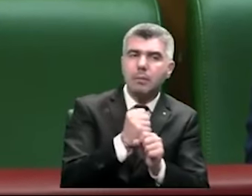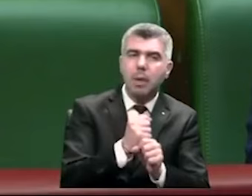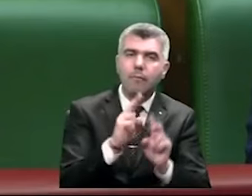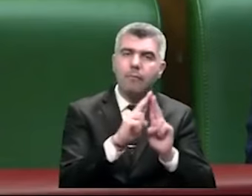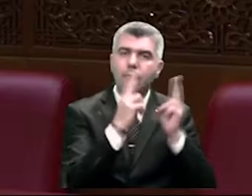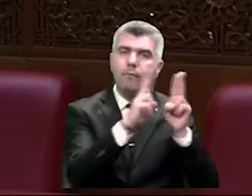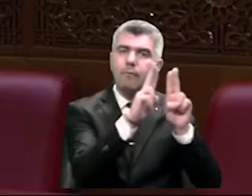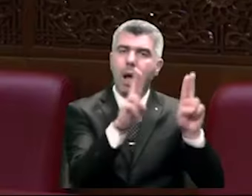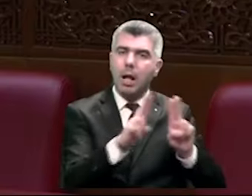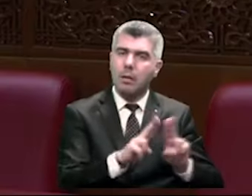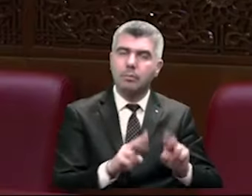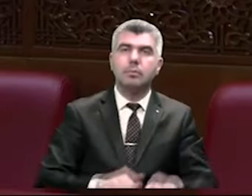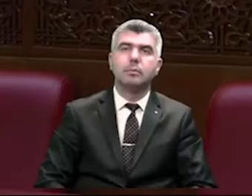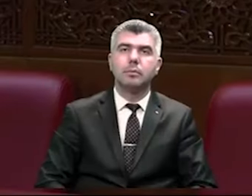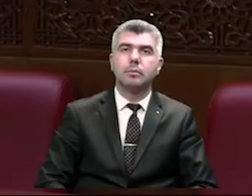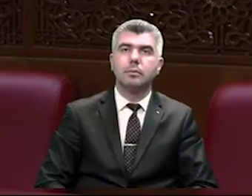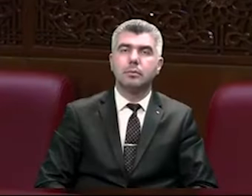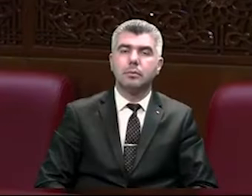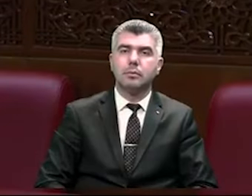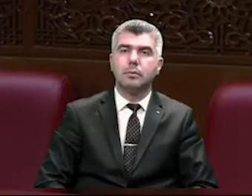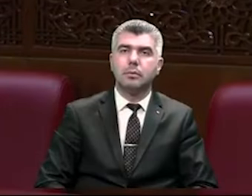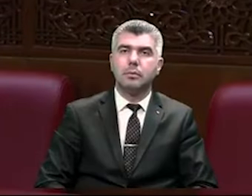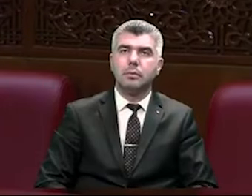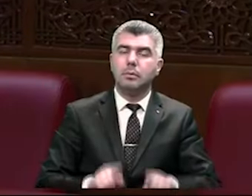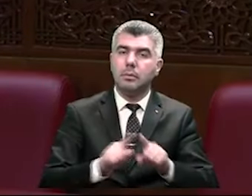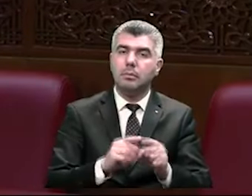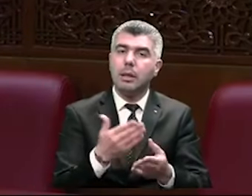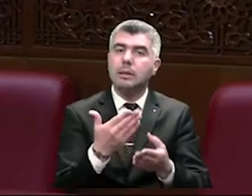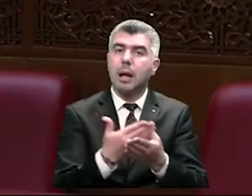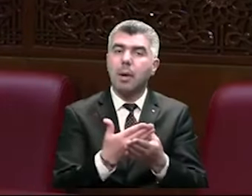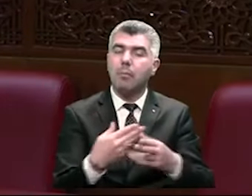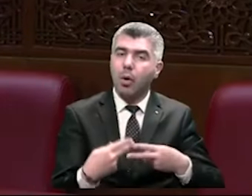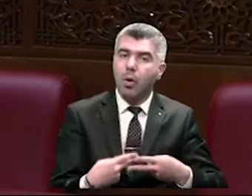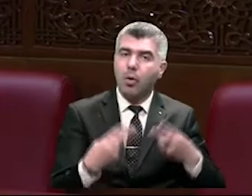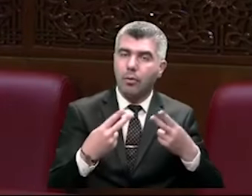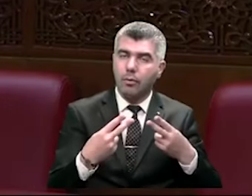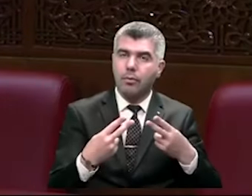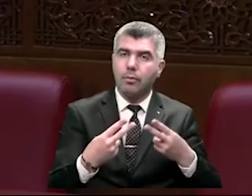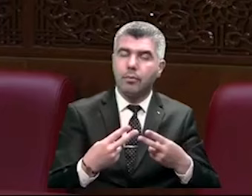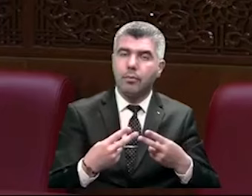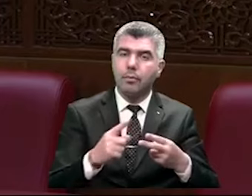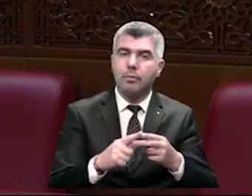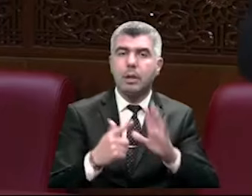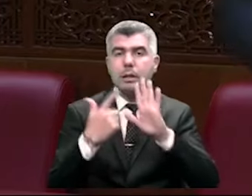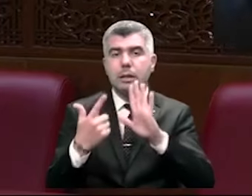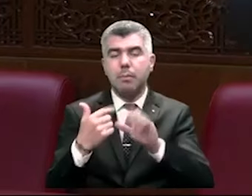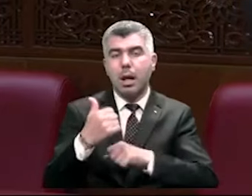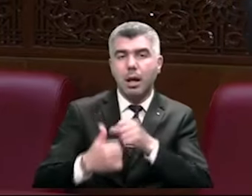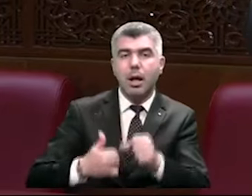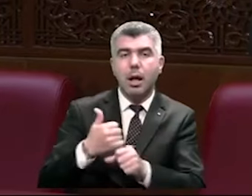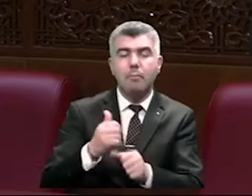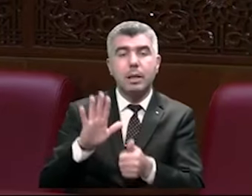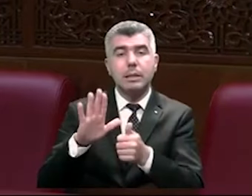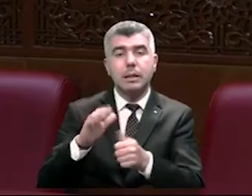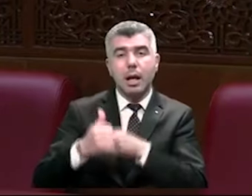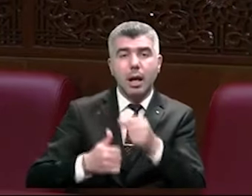العالم وهذا هو هذا هو سبب النزول باش نزلنا من سبع سنين لست سنين اللي اليوم ما بقاش